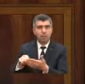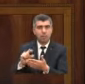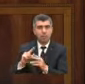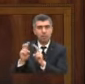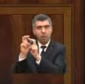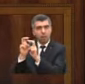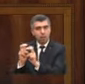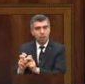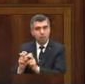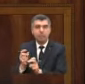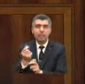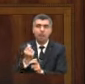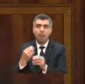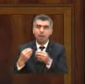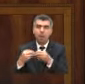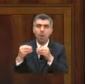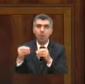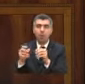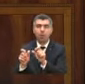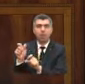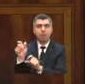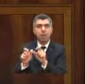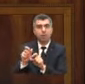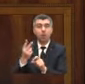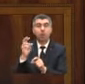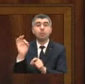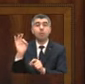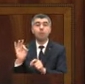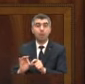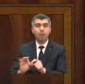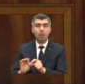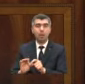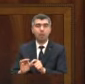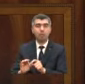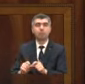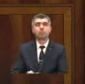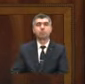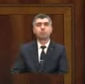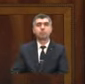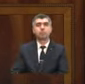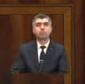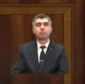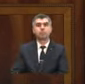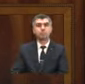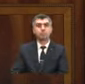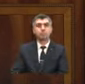تخفيض ثمنها بشكل كبير، غادي يمشي 20% هذيك الضريبة على القيمة المضافة،